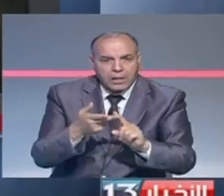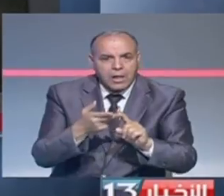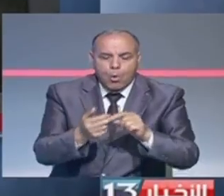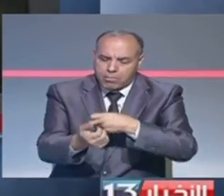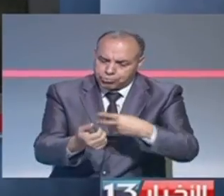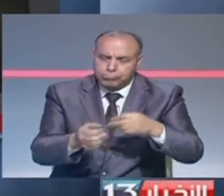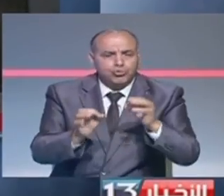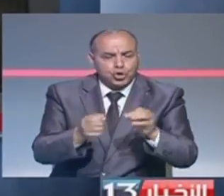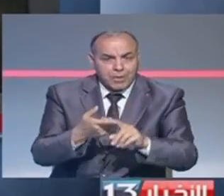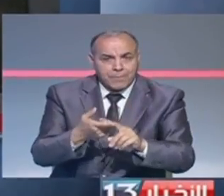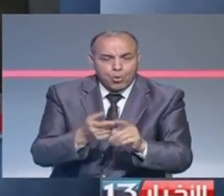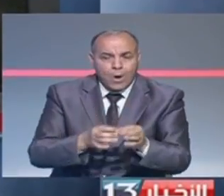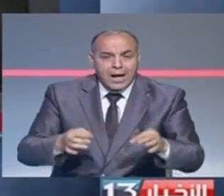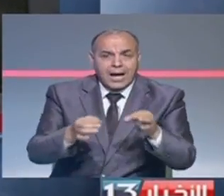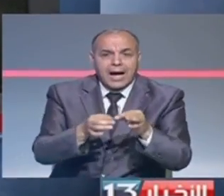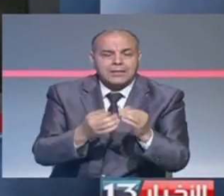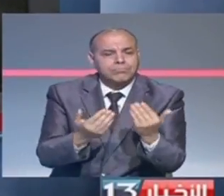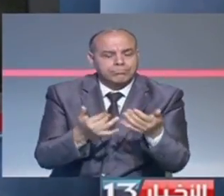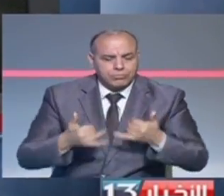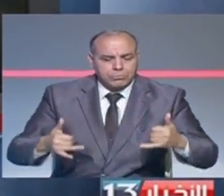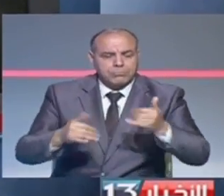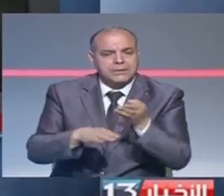العينات وقعت انتظار